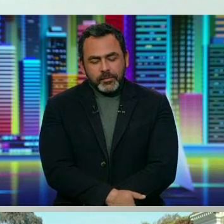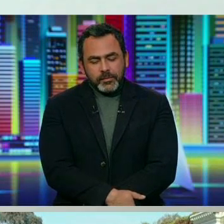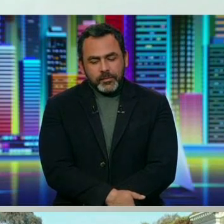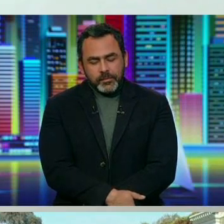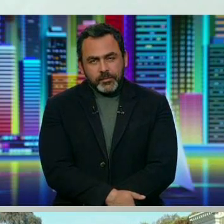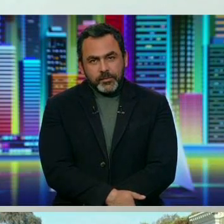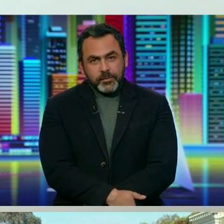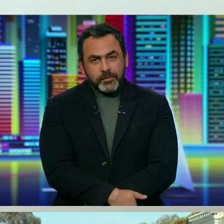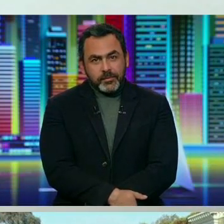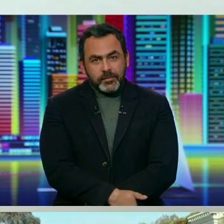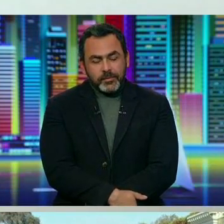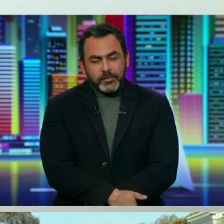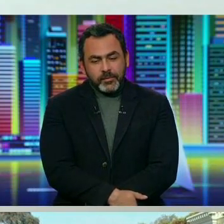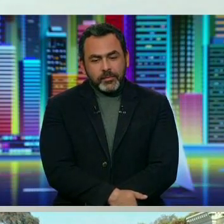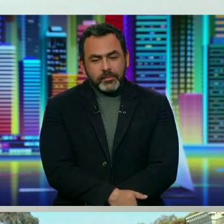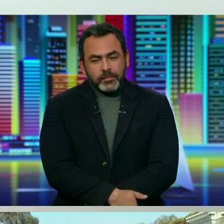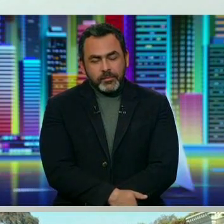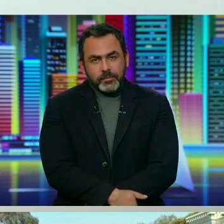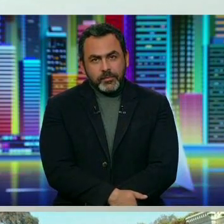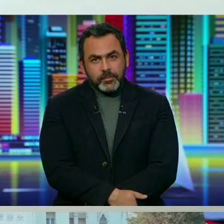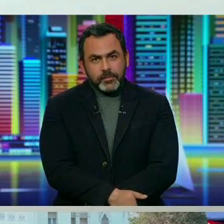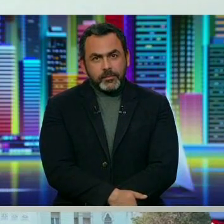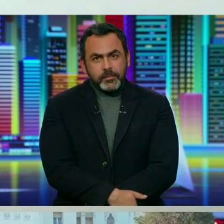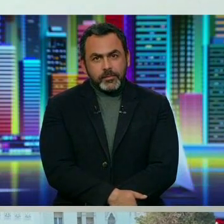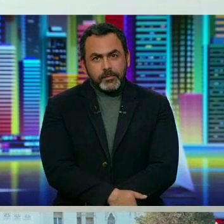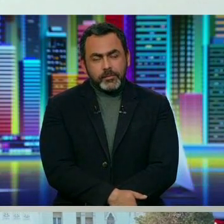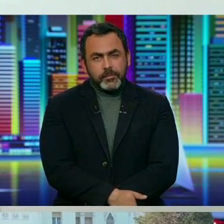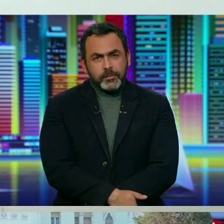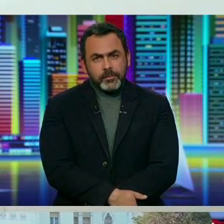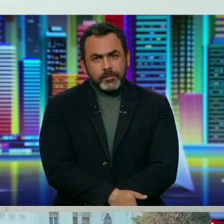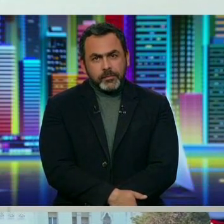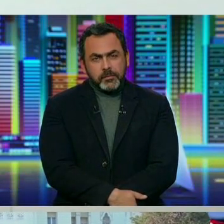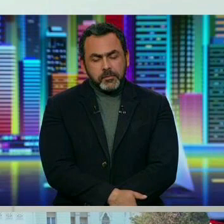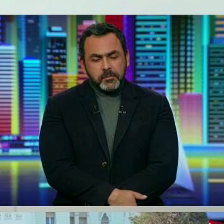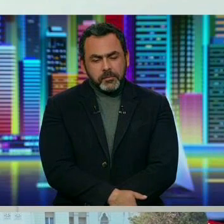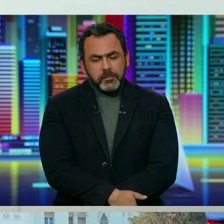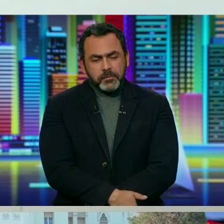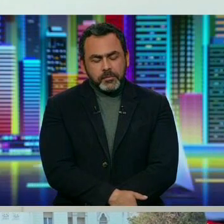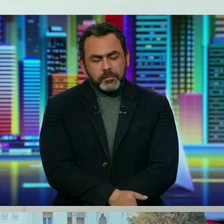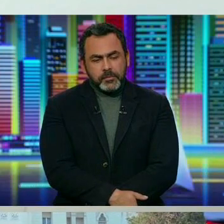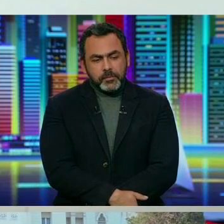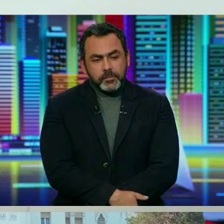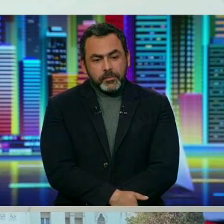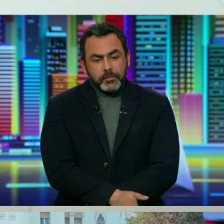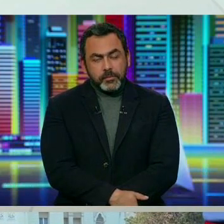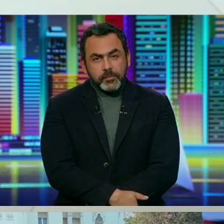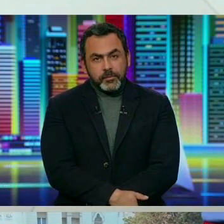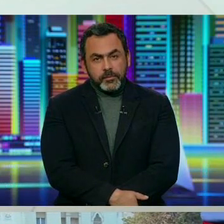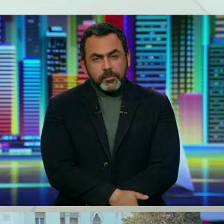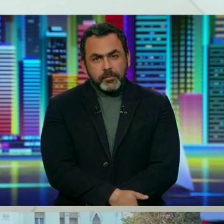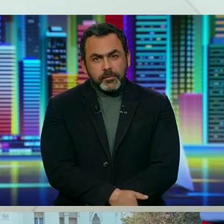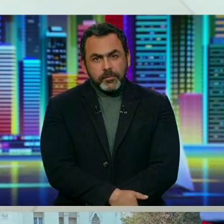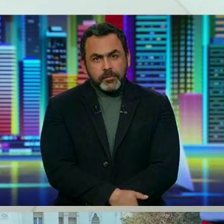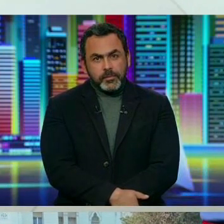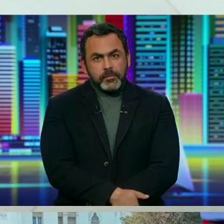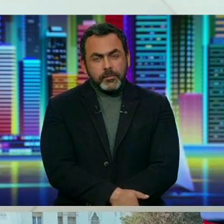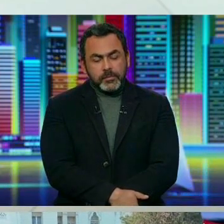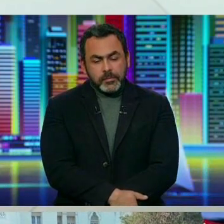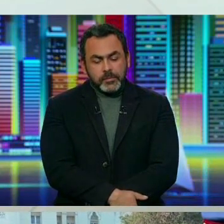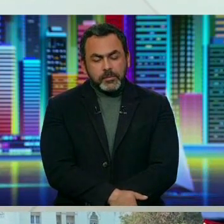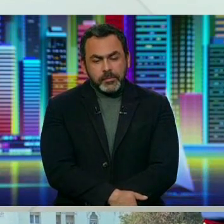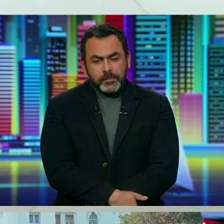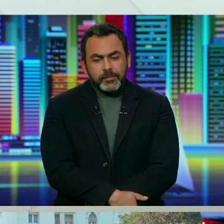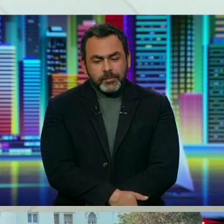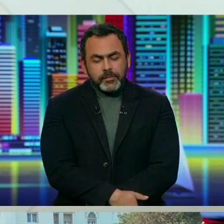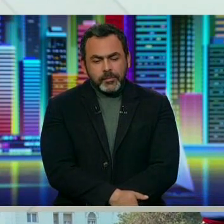هو أن يكسب شعبيا على حساب أزمة سد النهضة ودون أن يضع في الاعتبار يعني